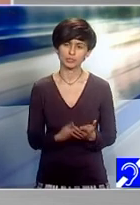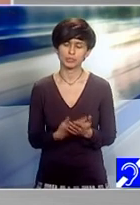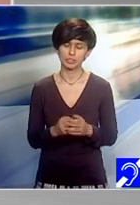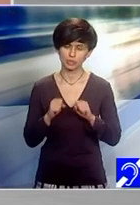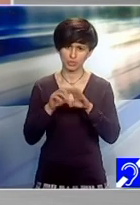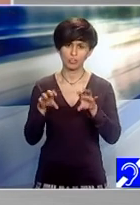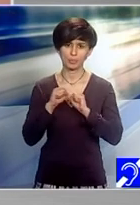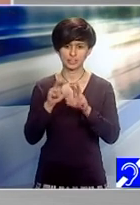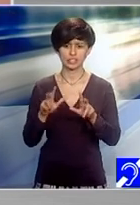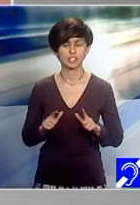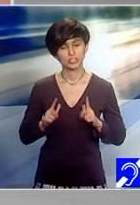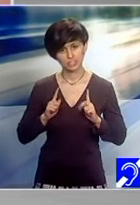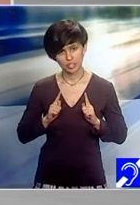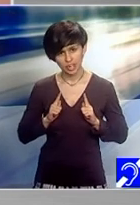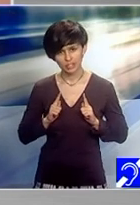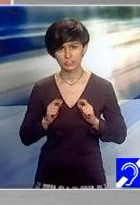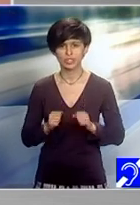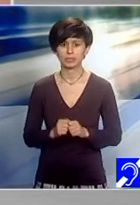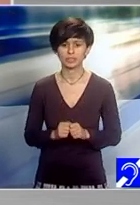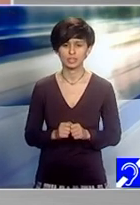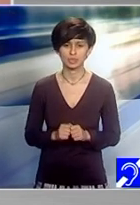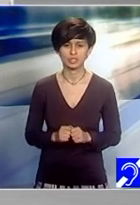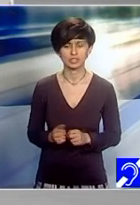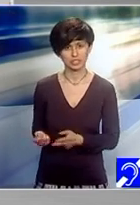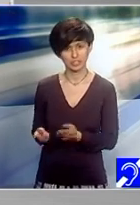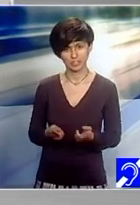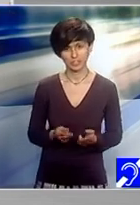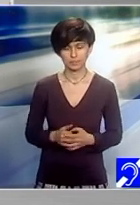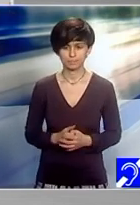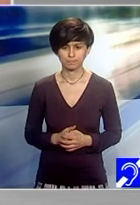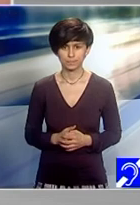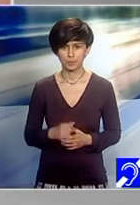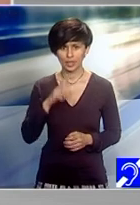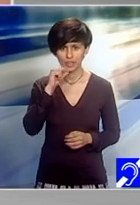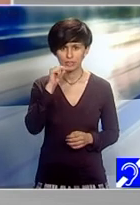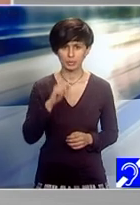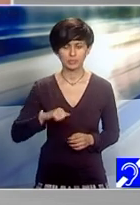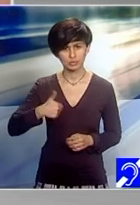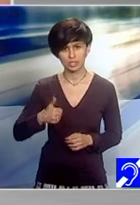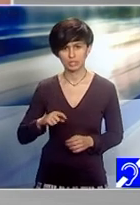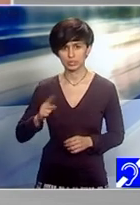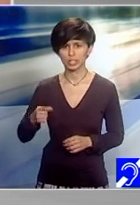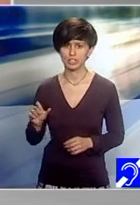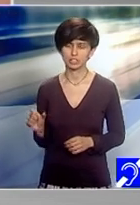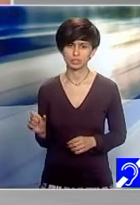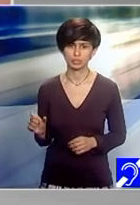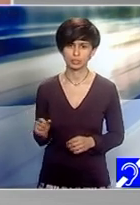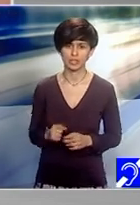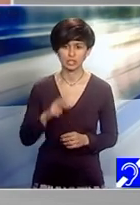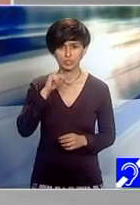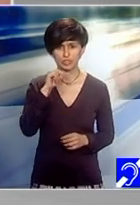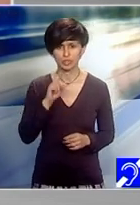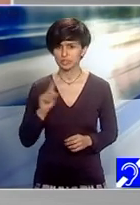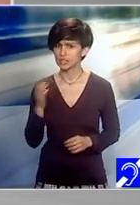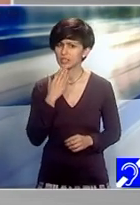Și nu mai așteptăm să treacă atâta timp să ne revedem. Trecem acum la un alt subiect fierbinte și vorbim despre